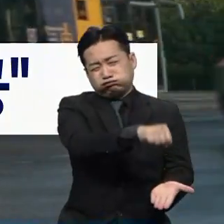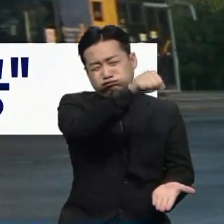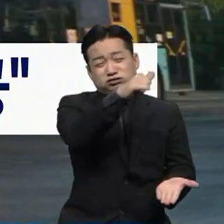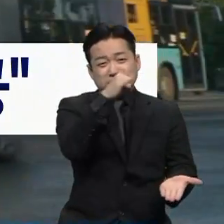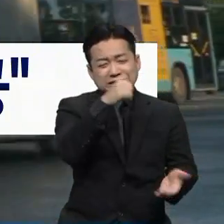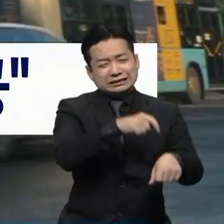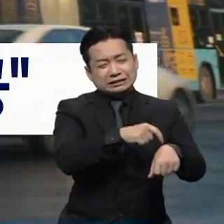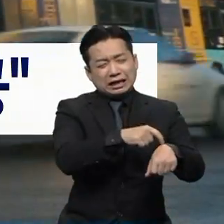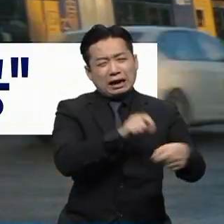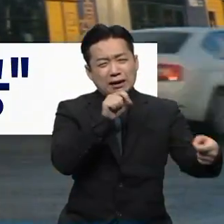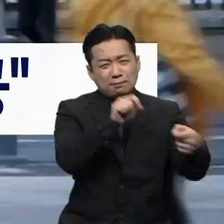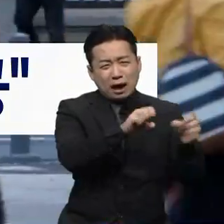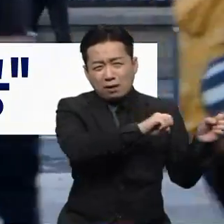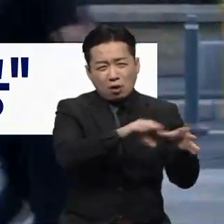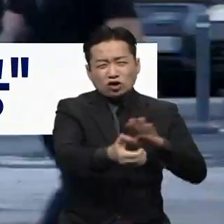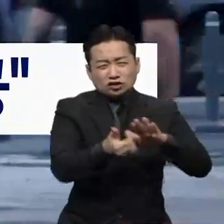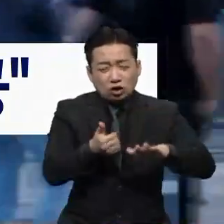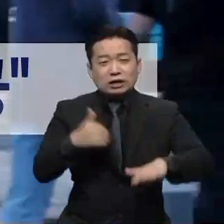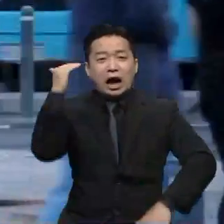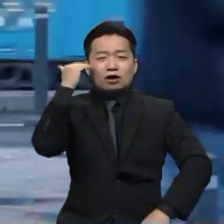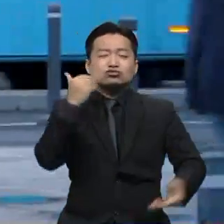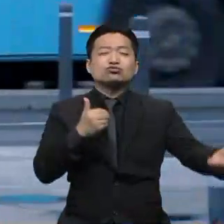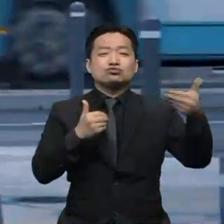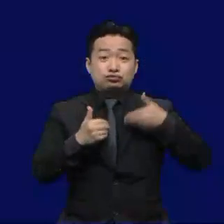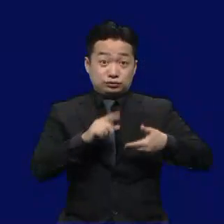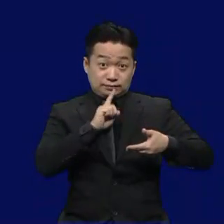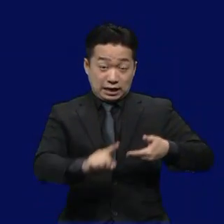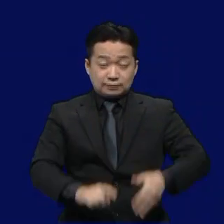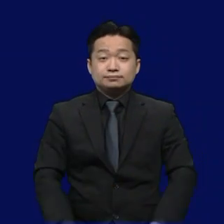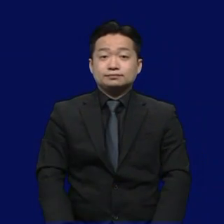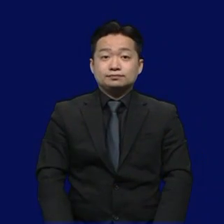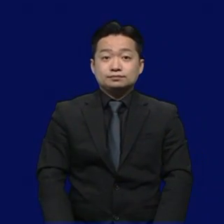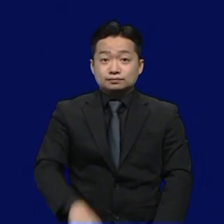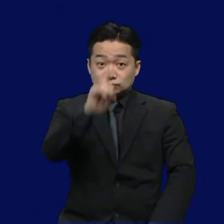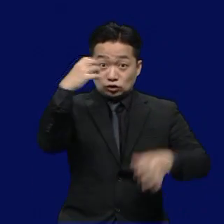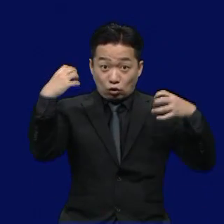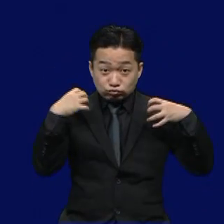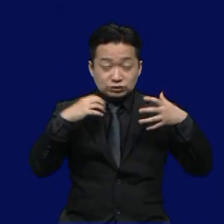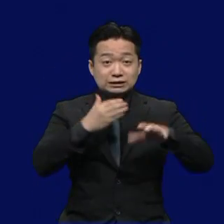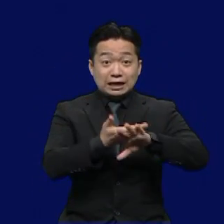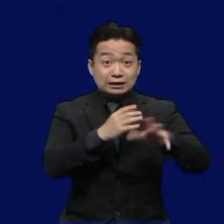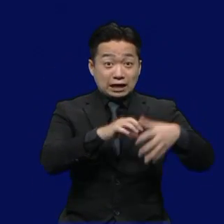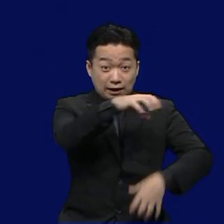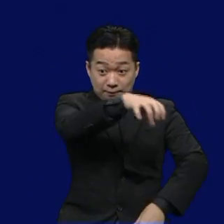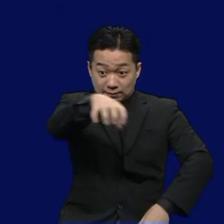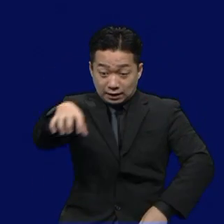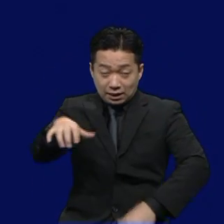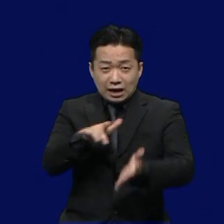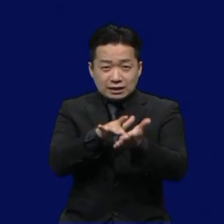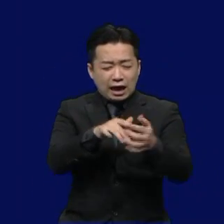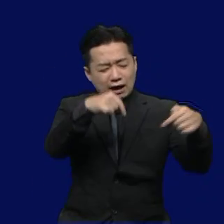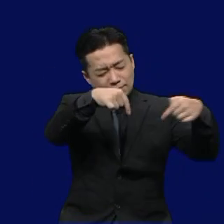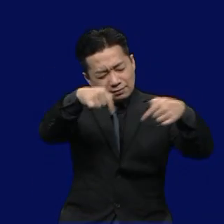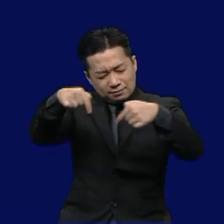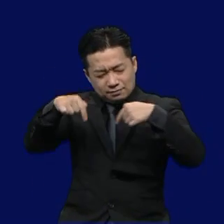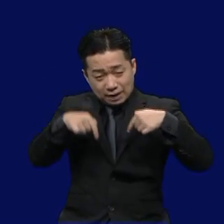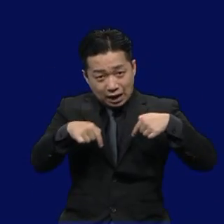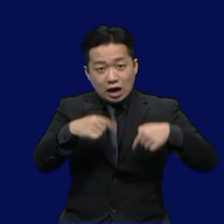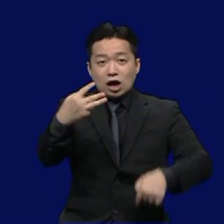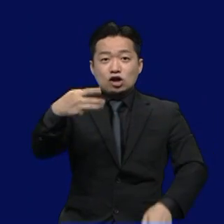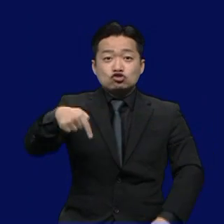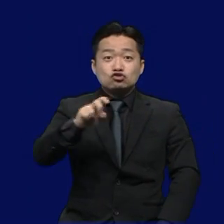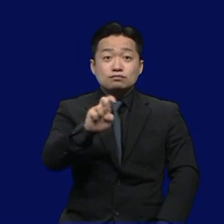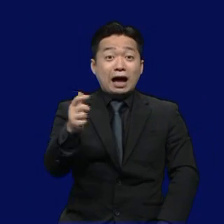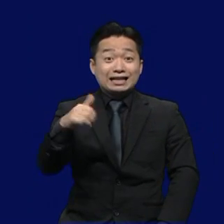우리에게 제공하겠다는 의사를 밝혔습니다 전구는 주요국 뜰과 백신 협력을 추진해 온 바 있으며 루바 니아 도